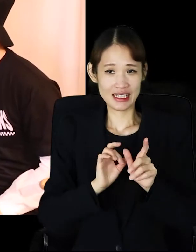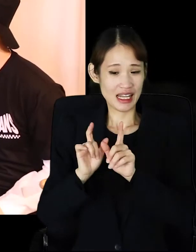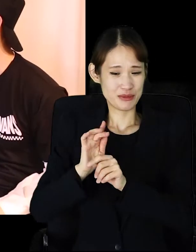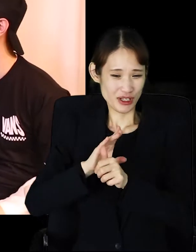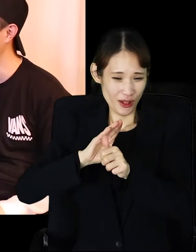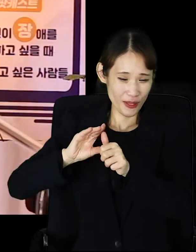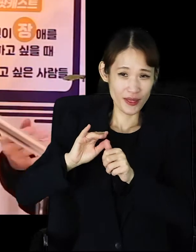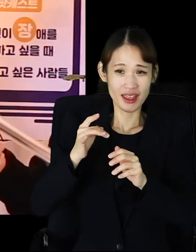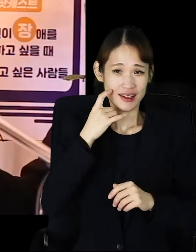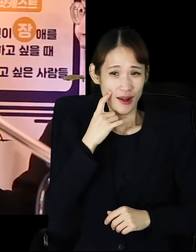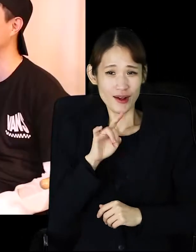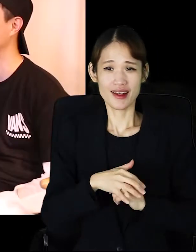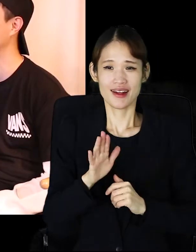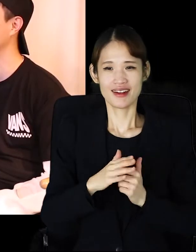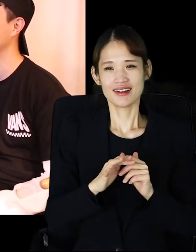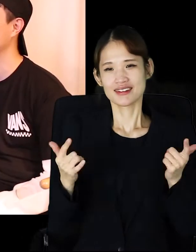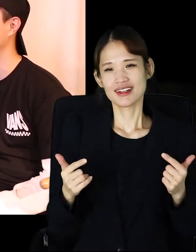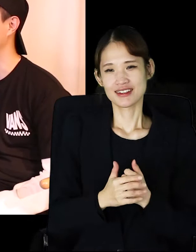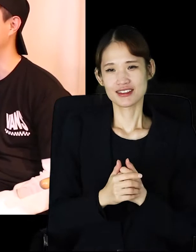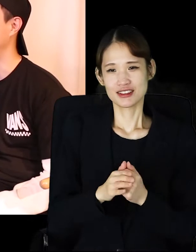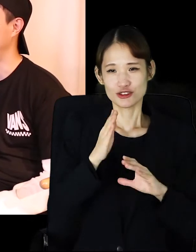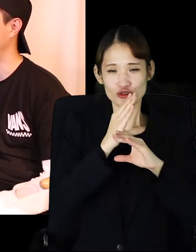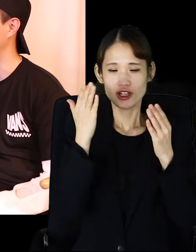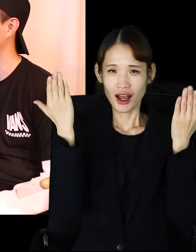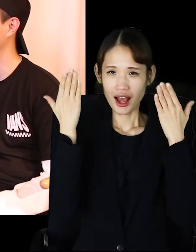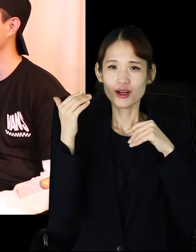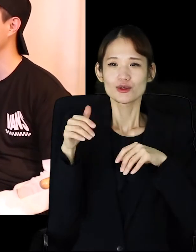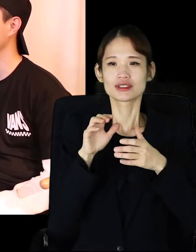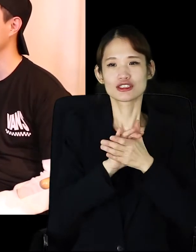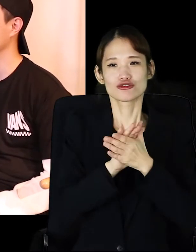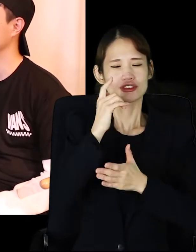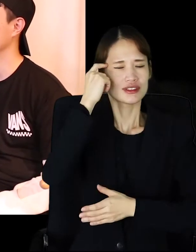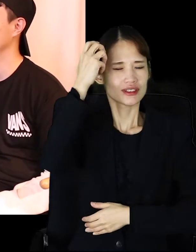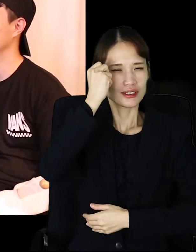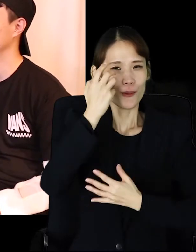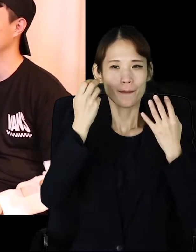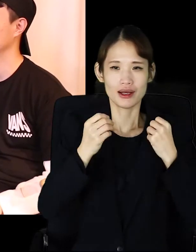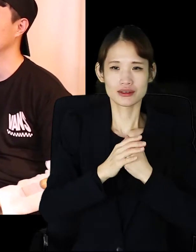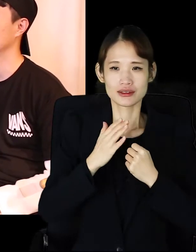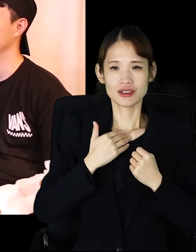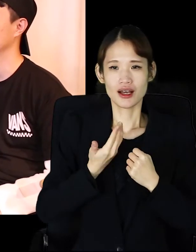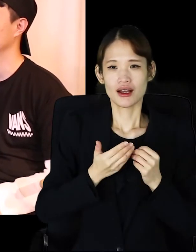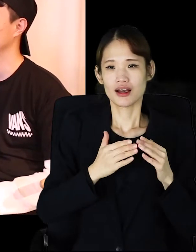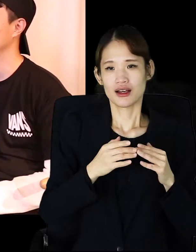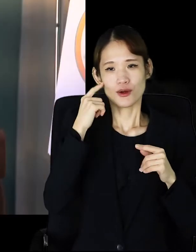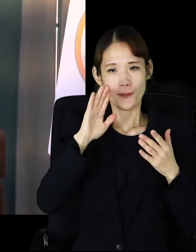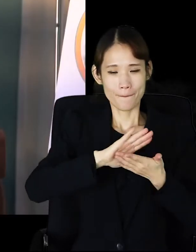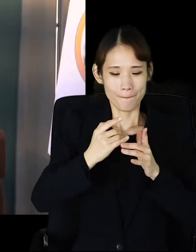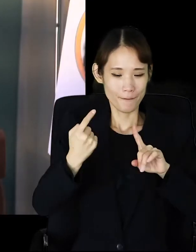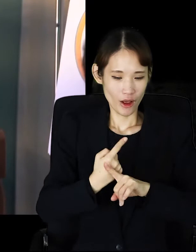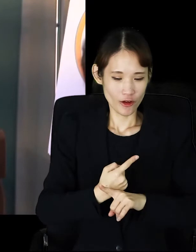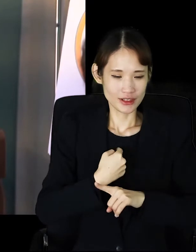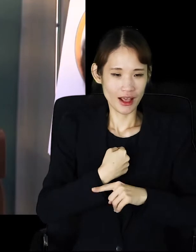연기자였나요? 섭외한 거예요? 친구는 아니고요. 네. 중학교 때 친구들이 제일 기억이 많이 남. 왜냐면 제가 좀 변하게 된 변곡점 중에 하나예요.